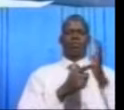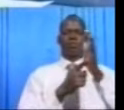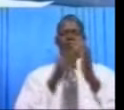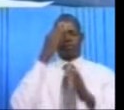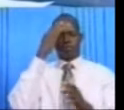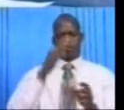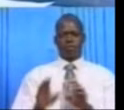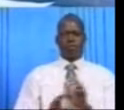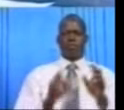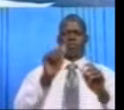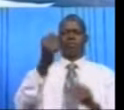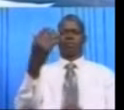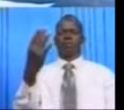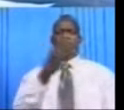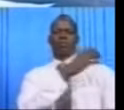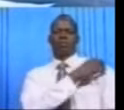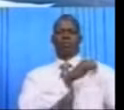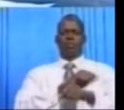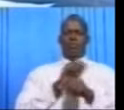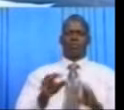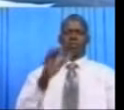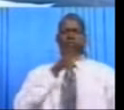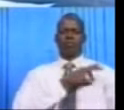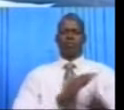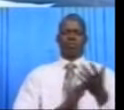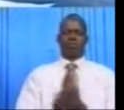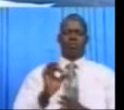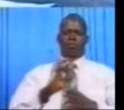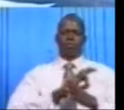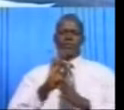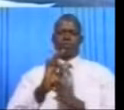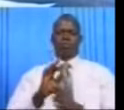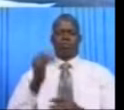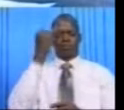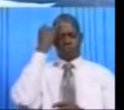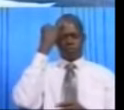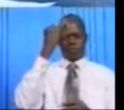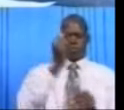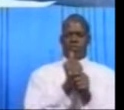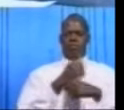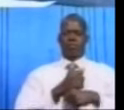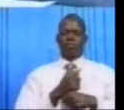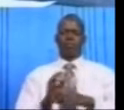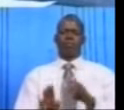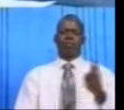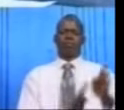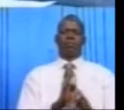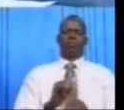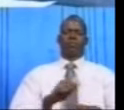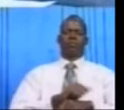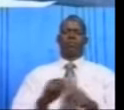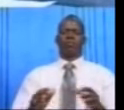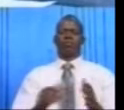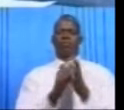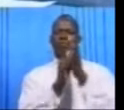la matière. Et une quinzaine de chefs d'entreprise en profitent à travers une formation. L'idée est de développer la marge des industries tout en